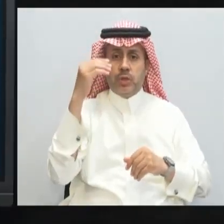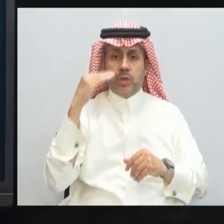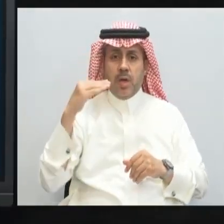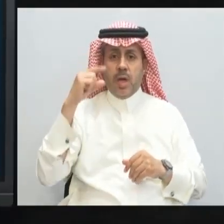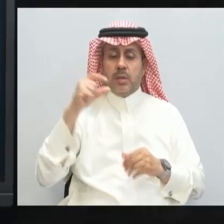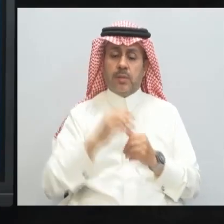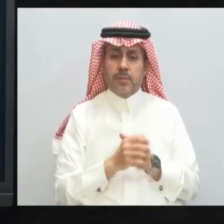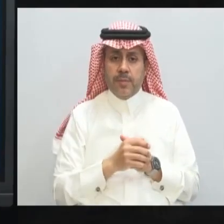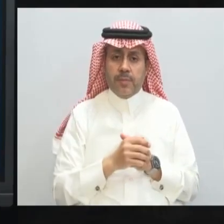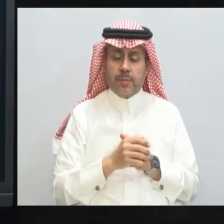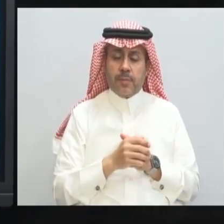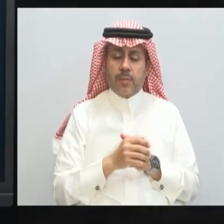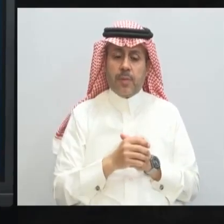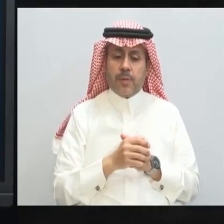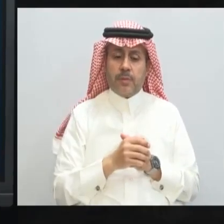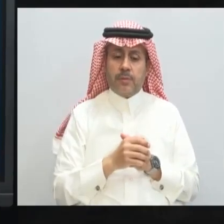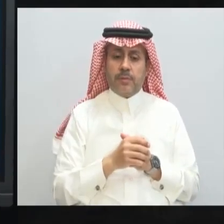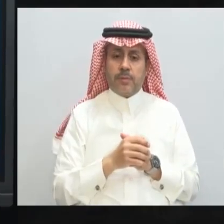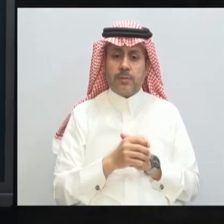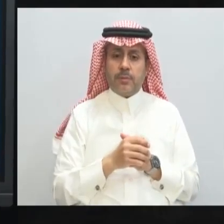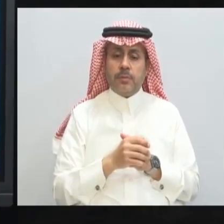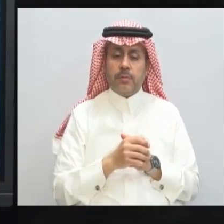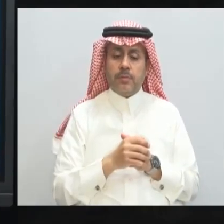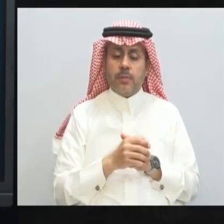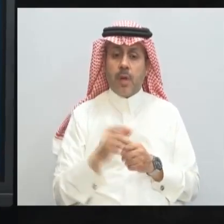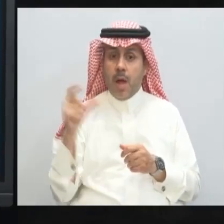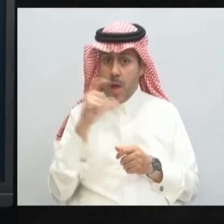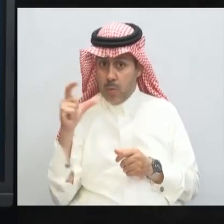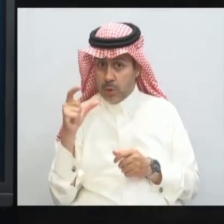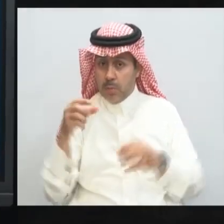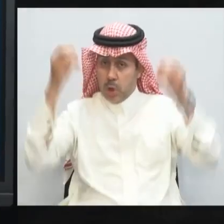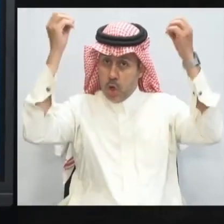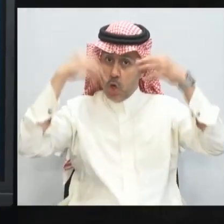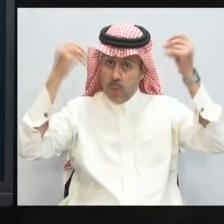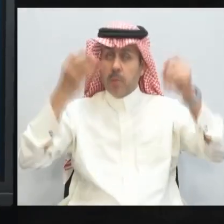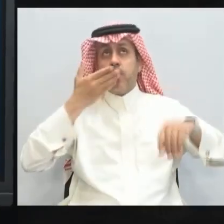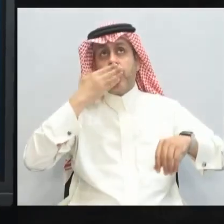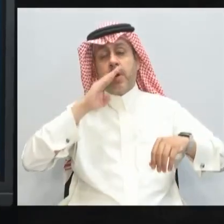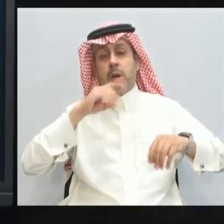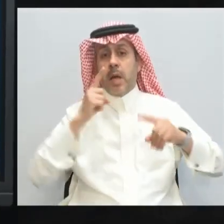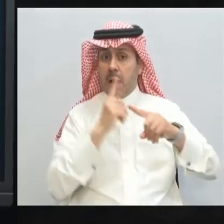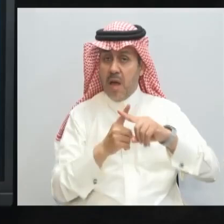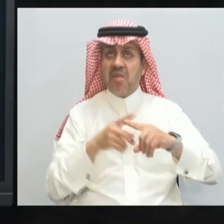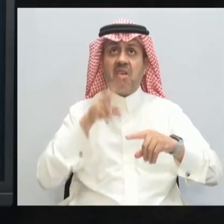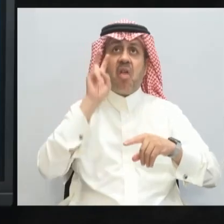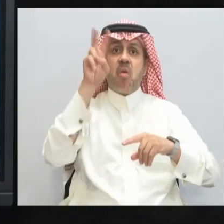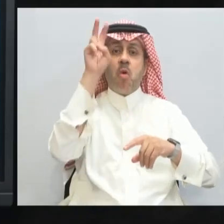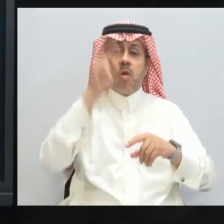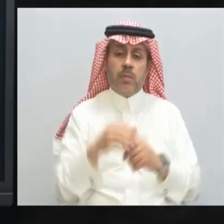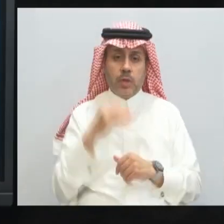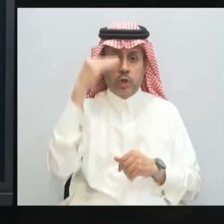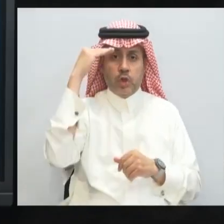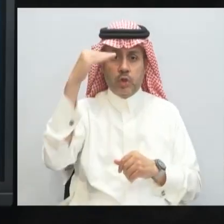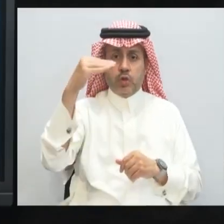هذه النعمه بالشكر فيشكر الله عز وجل بان يجعل هذه النعمه ويسخرها في طاعه الله عز وجل